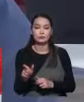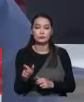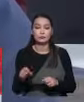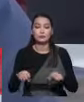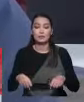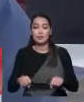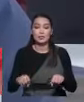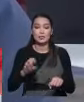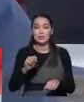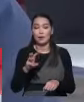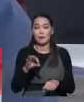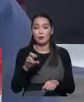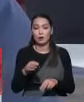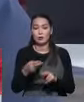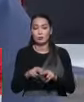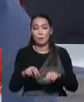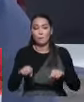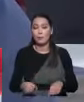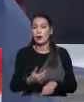самокат айдауға құқы болмаған.